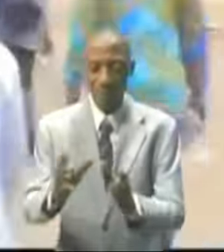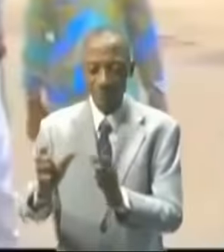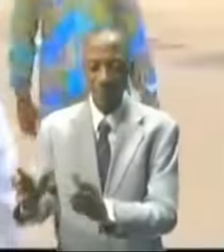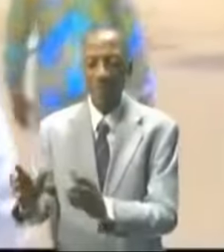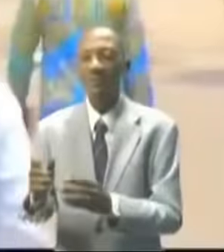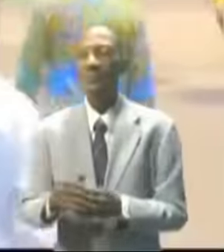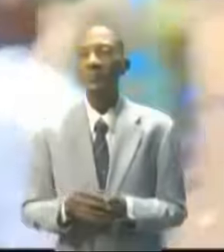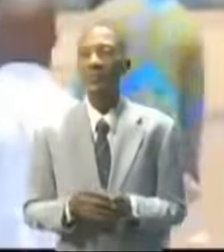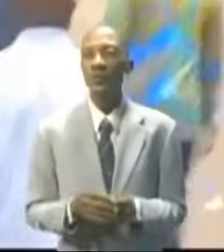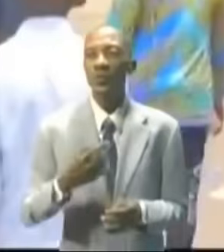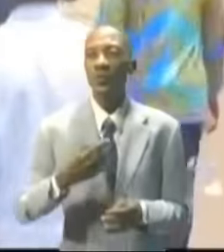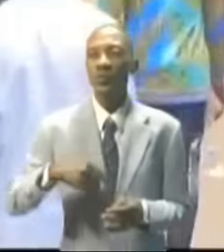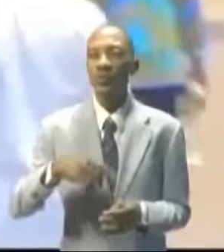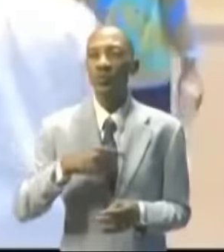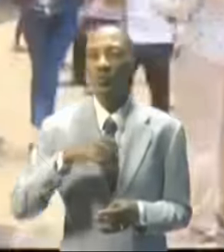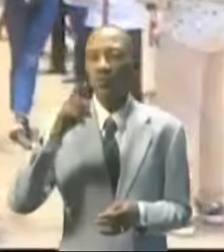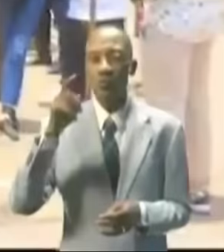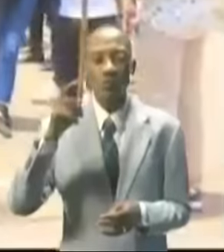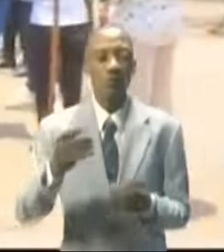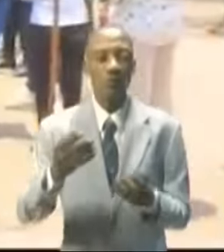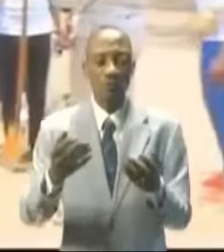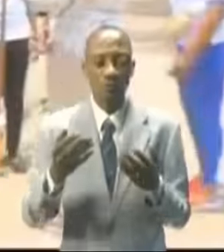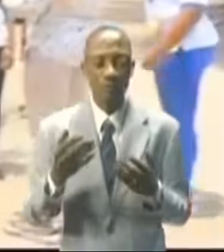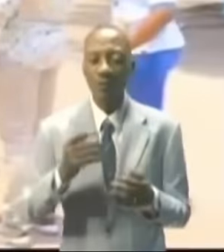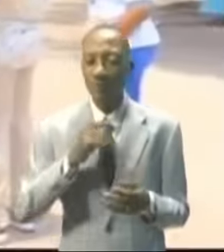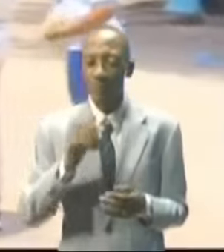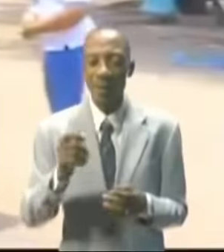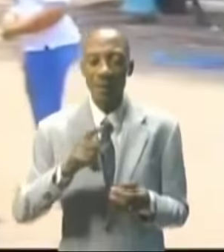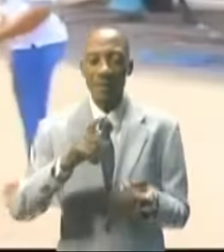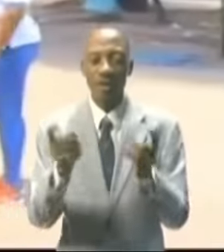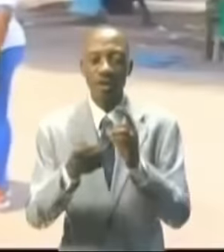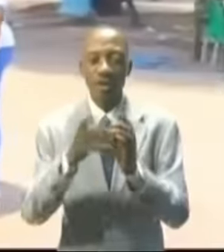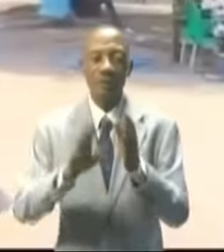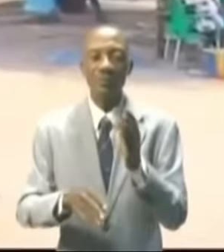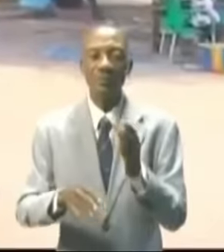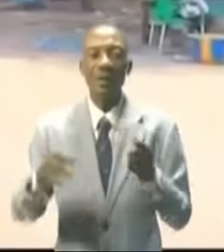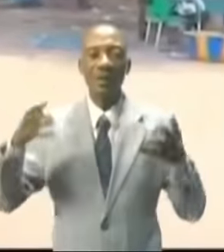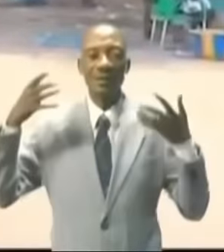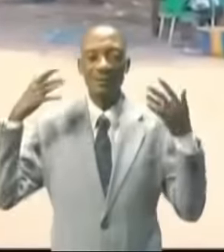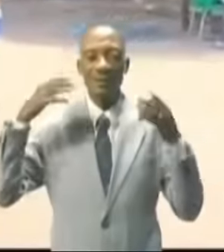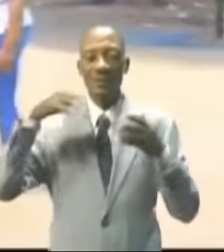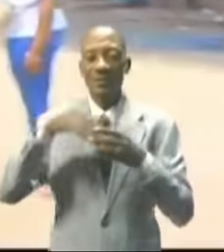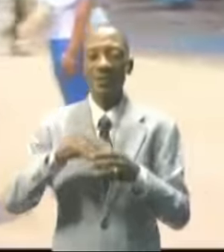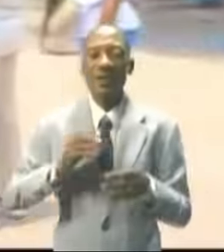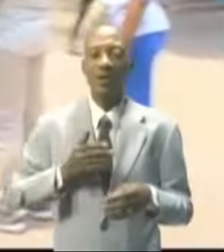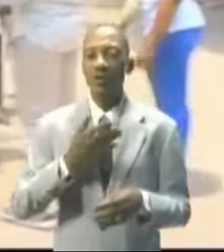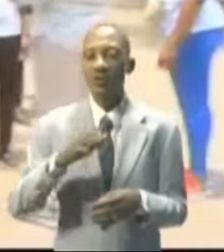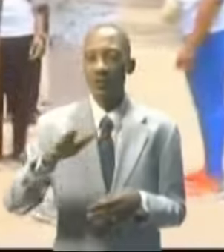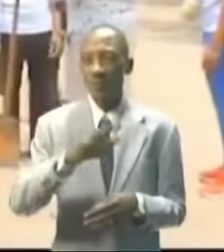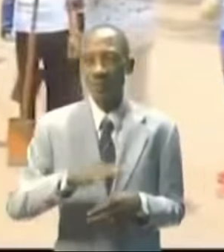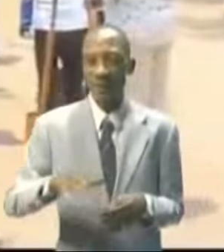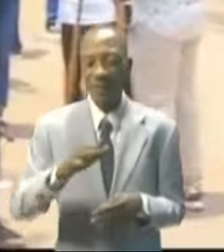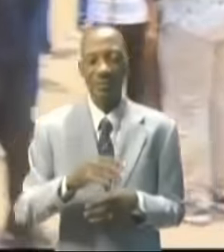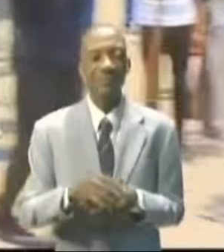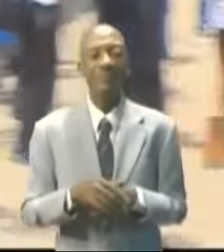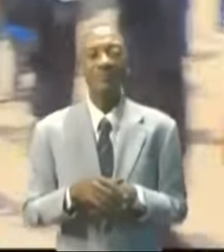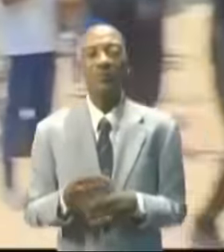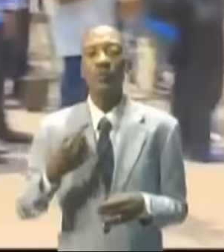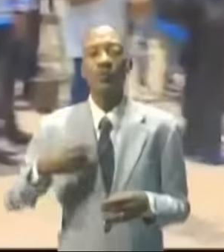nous constatons un changement très énorme sur le plan climatique. Nous sommes obligés de nous engager